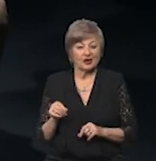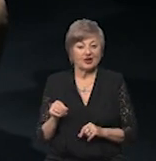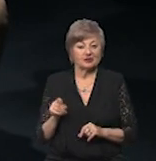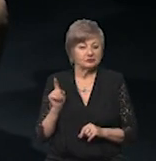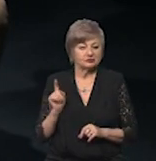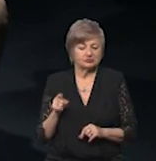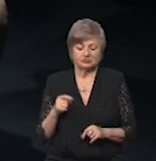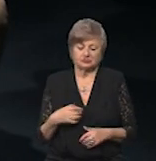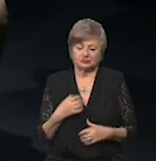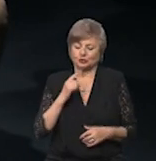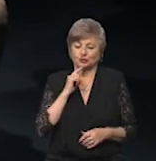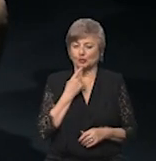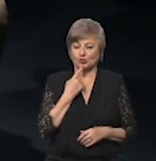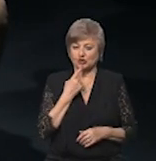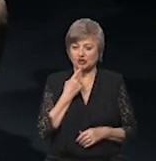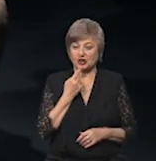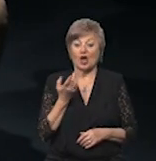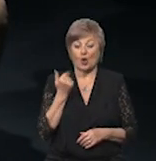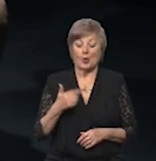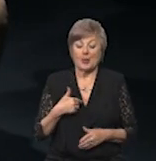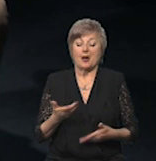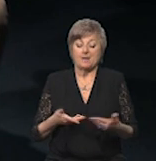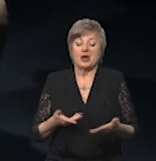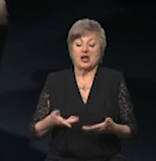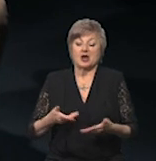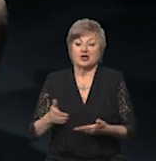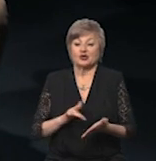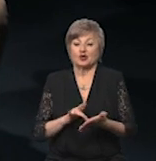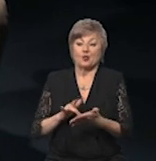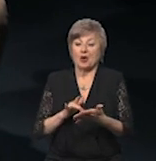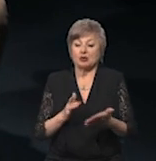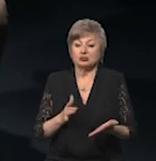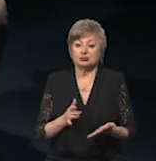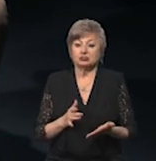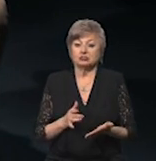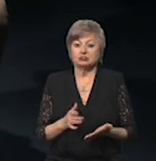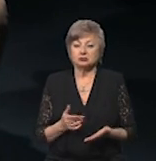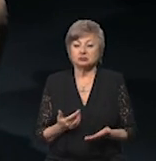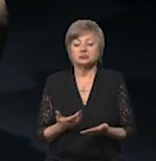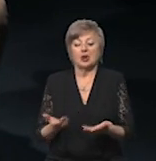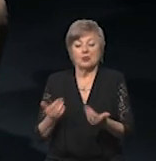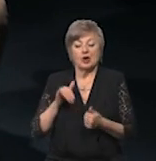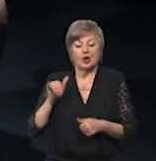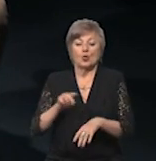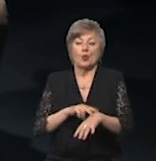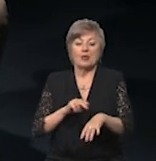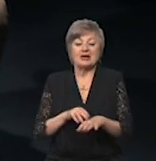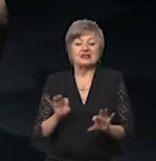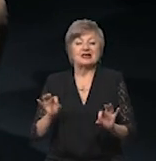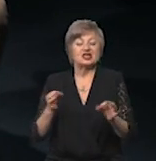там сложно. Там, когда мы шли в поход, то в полиции брали разрешение о том,